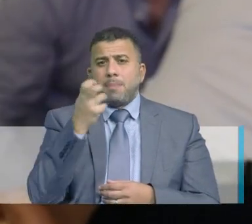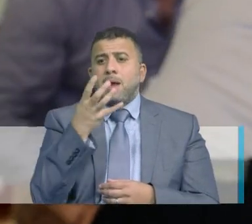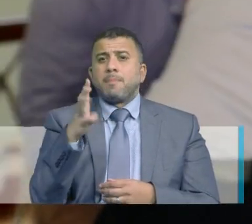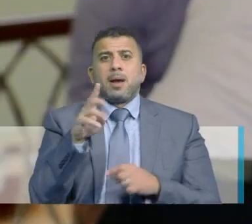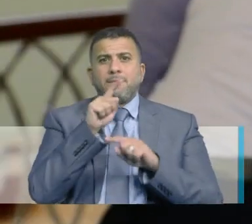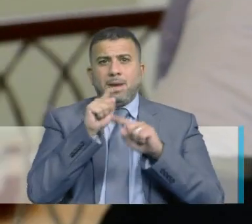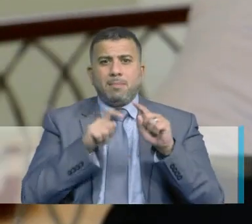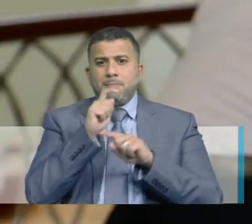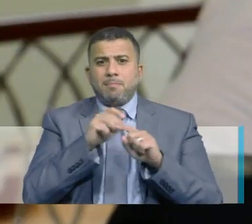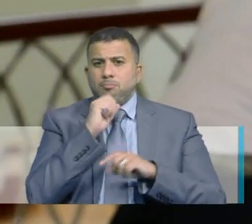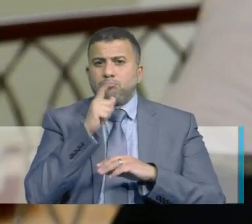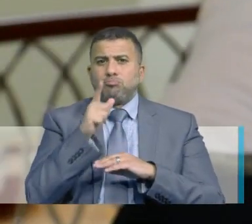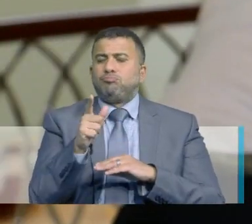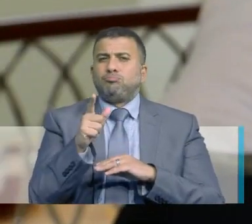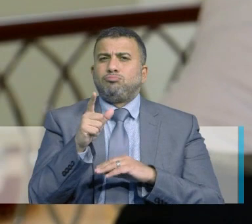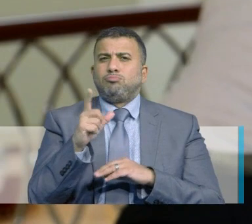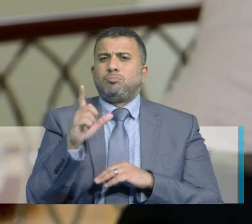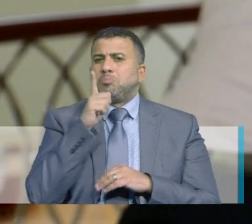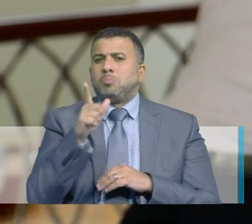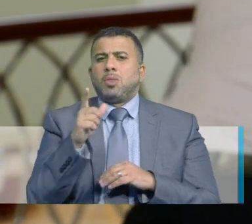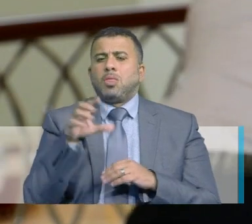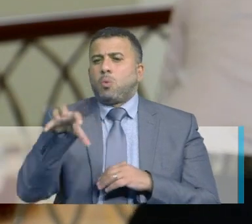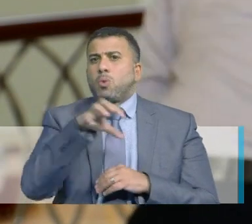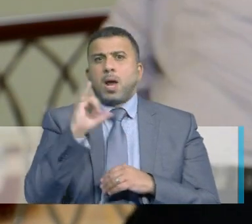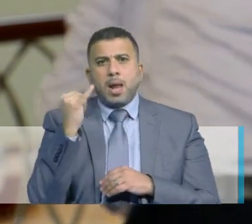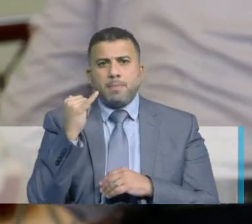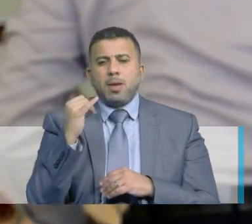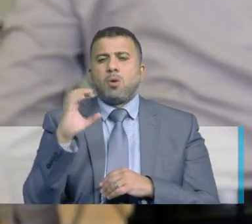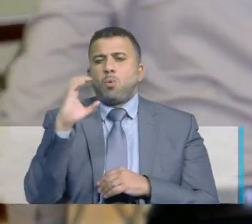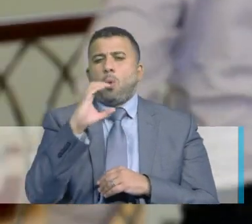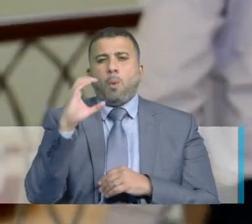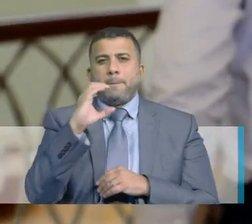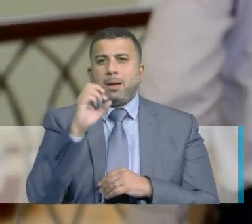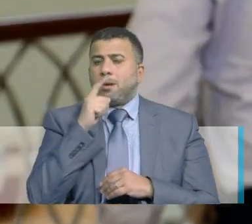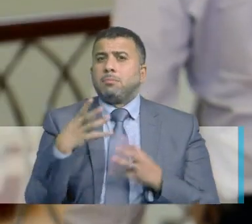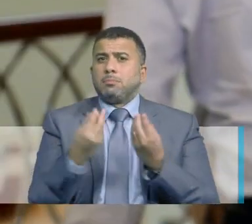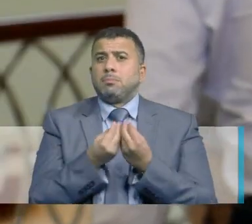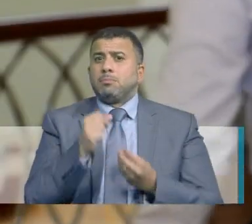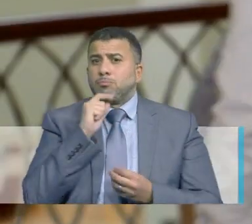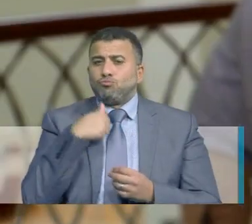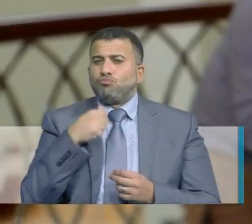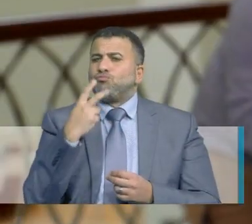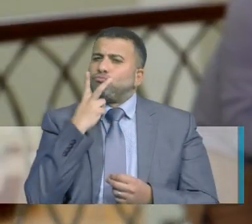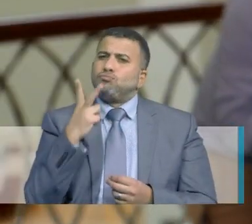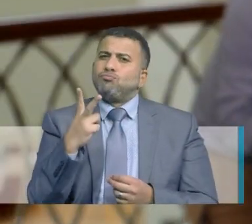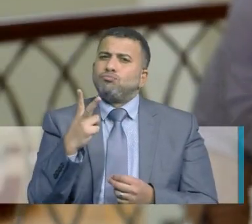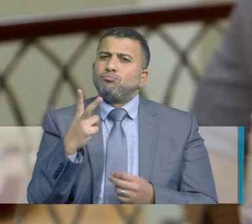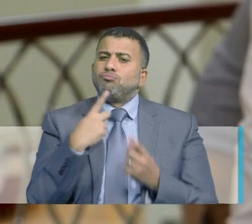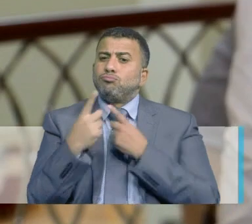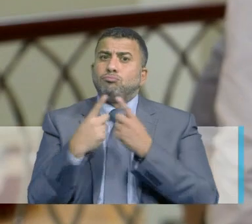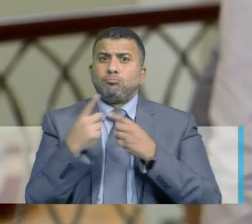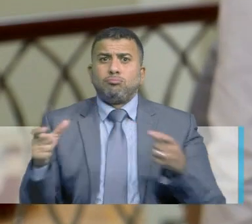من اجمالي اتجاه ما بين الدول العربيه وكولومبيا طبعا نحن نستهدف من هذا اللقاء هو التعريف